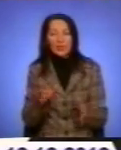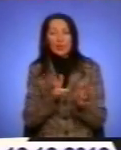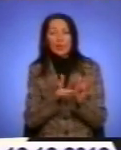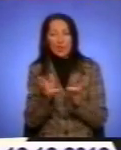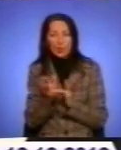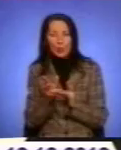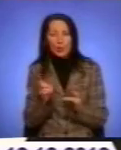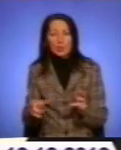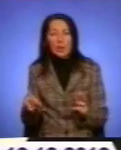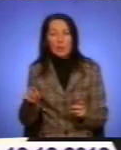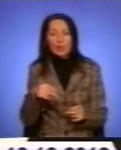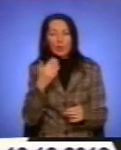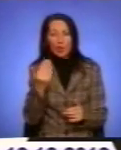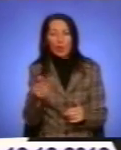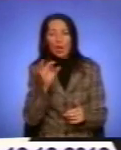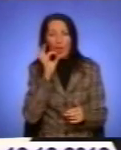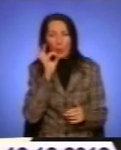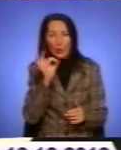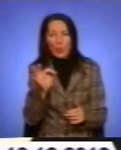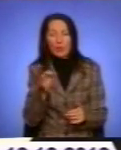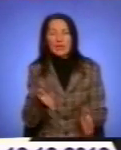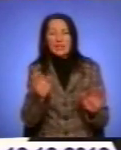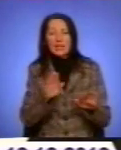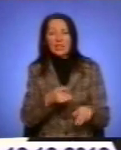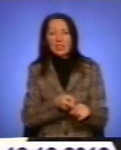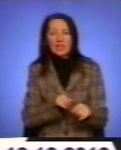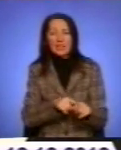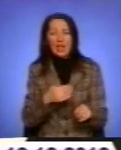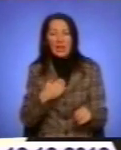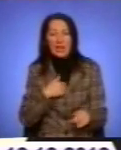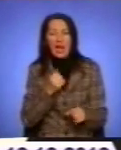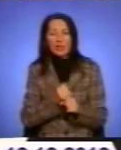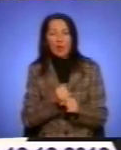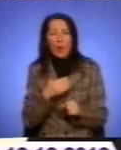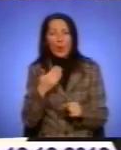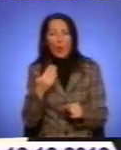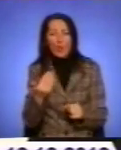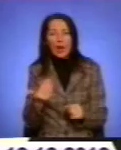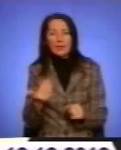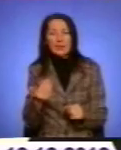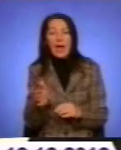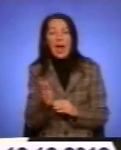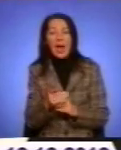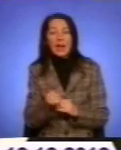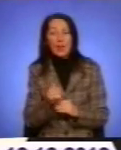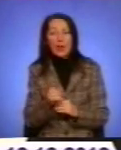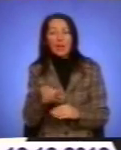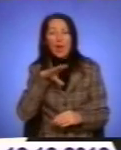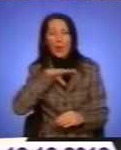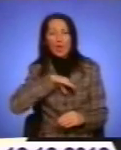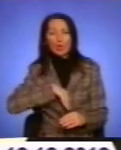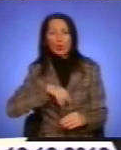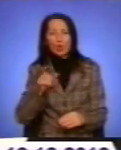них, промовив: «Залиште це, і я зроблю вас рибалками душ